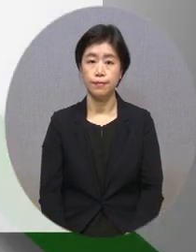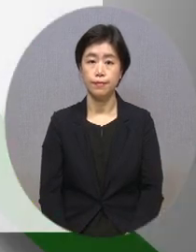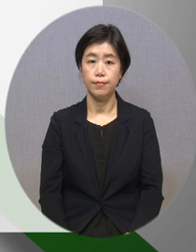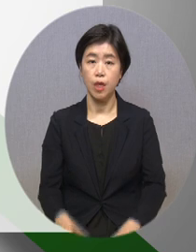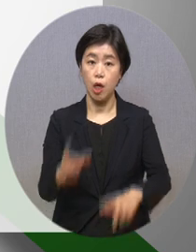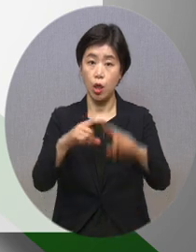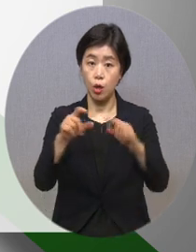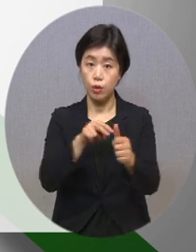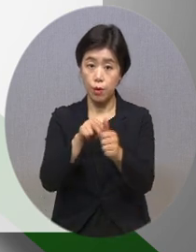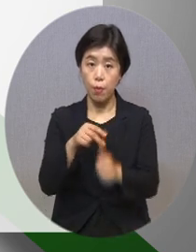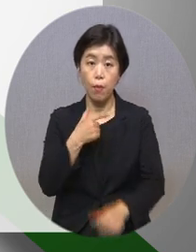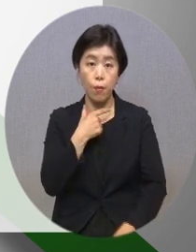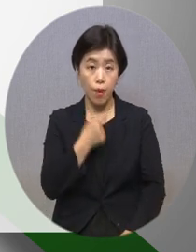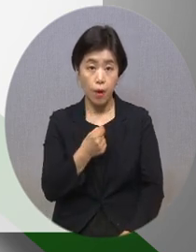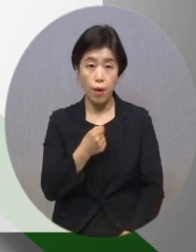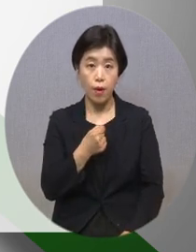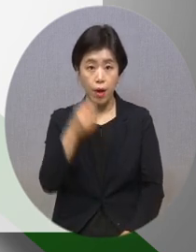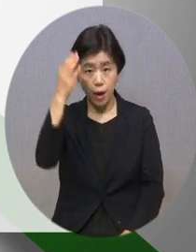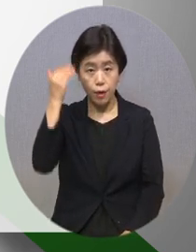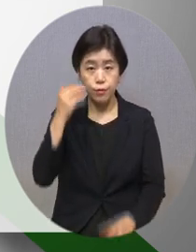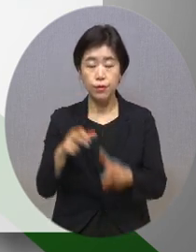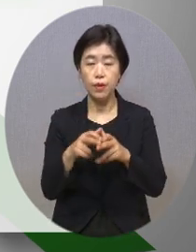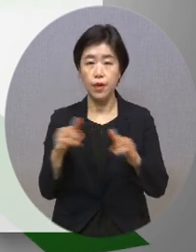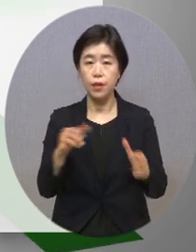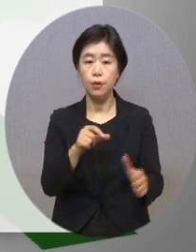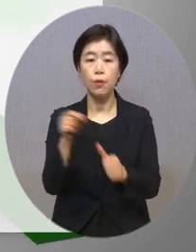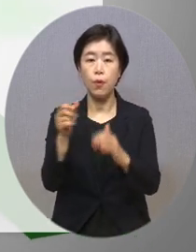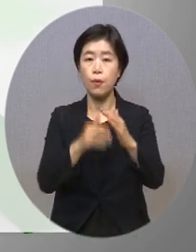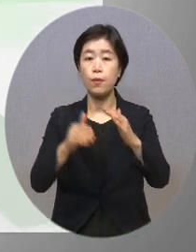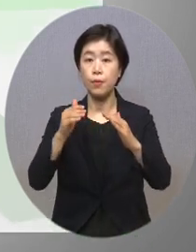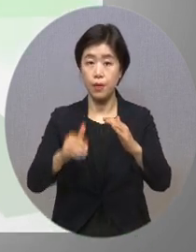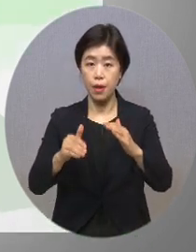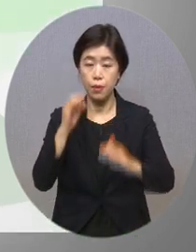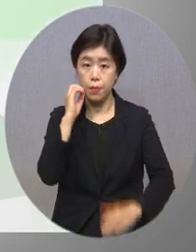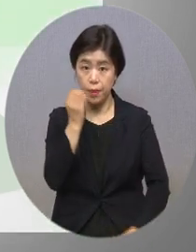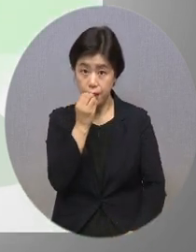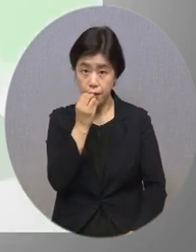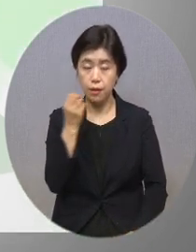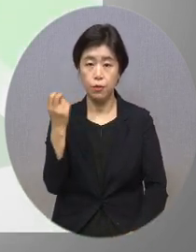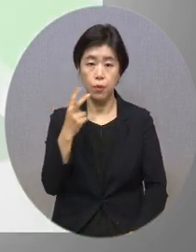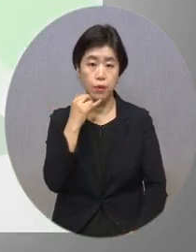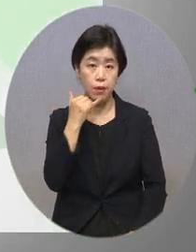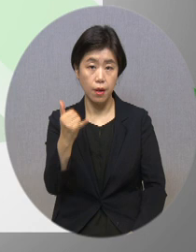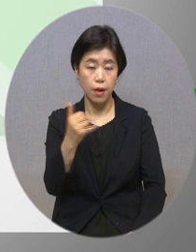더 자세한 입사 지원과 문의 사항은 한국장애인고용공단 누리집이나